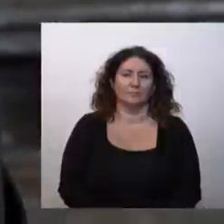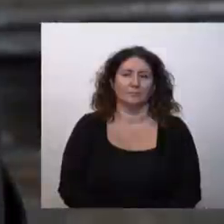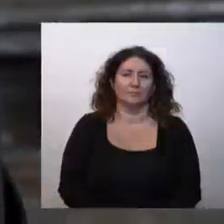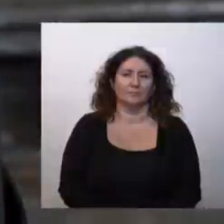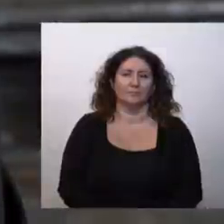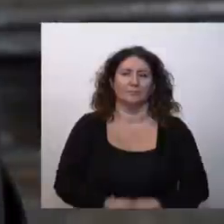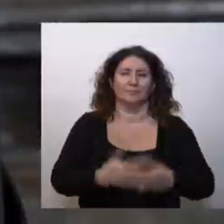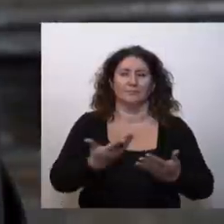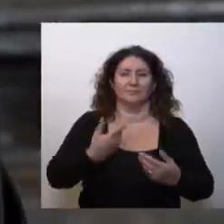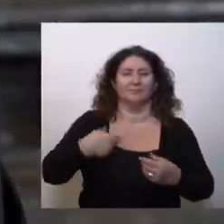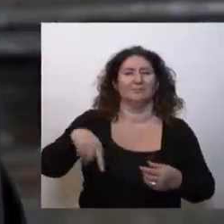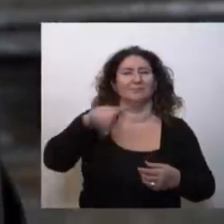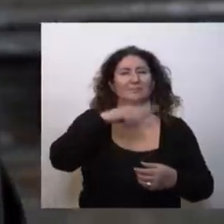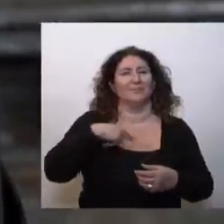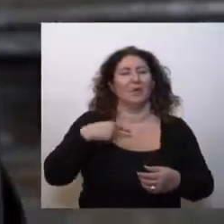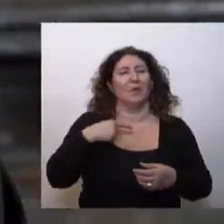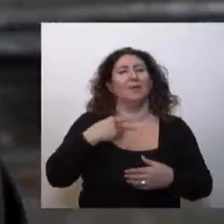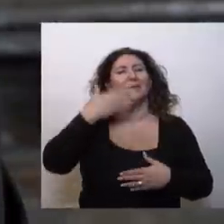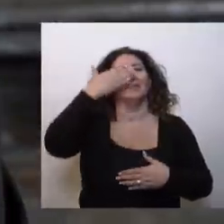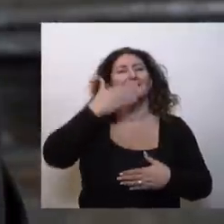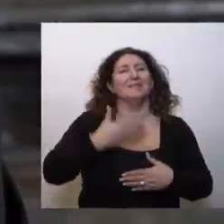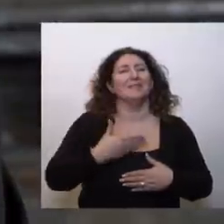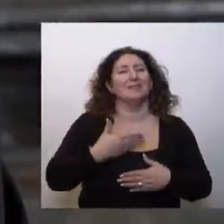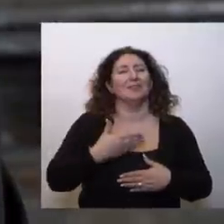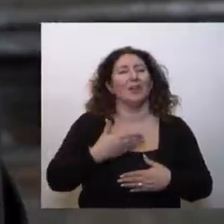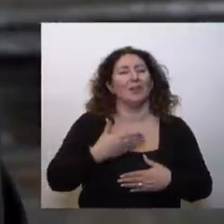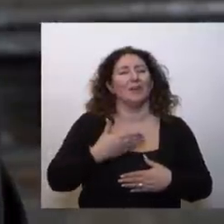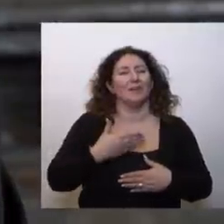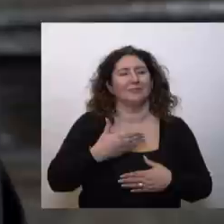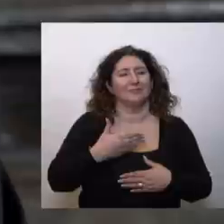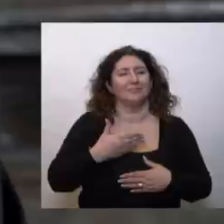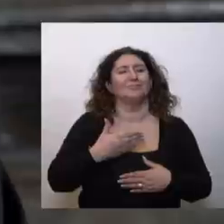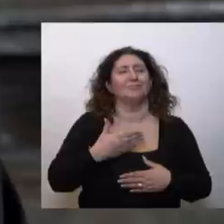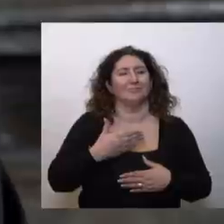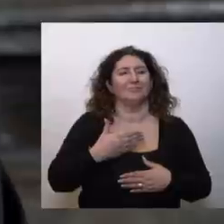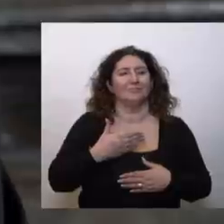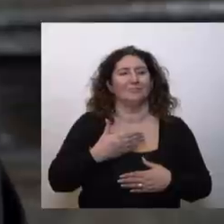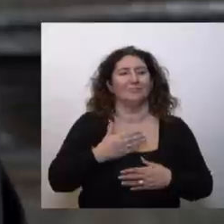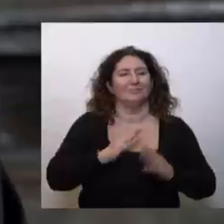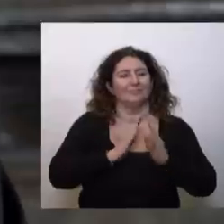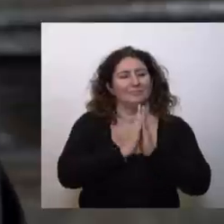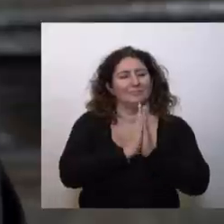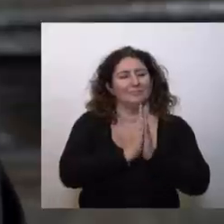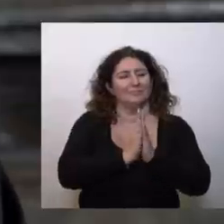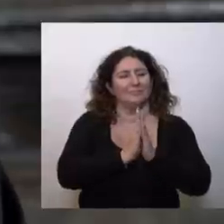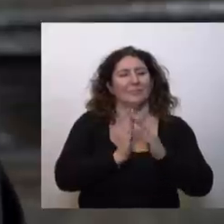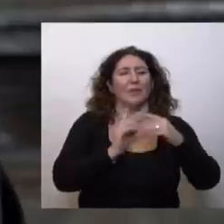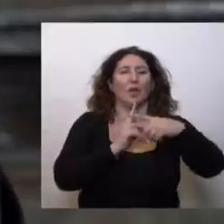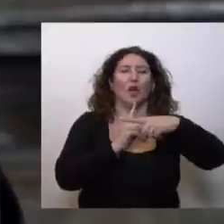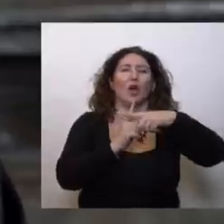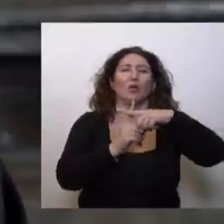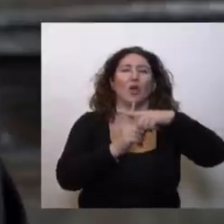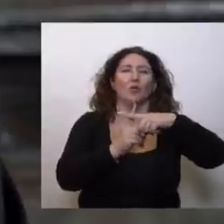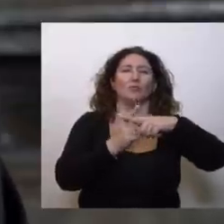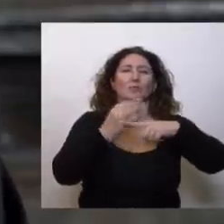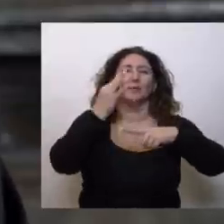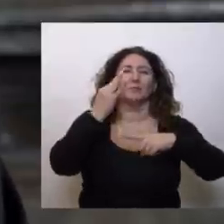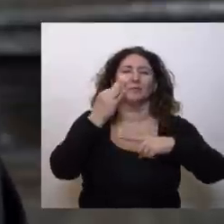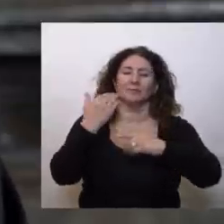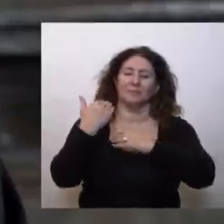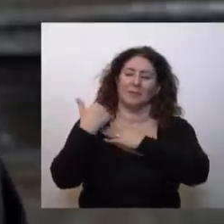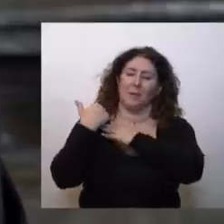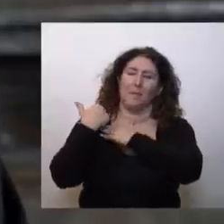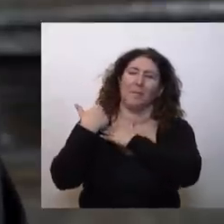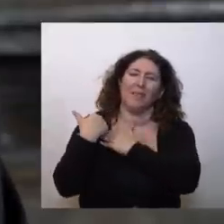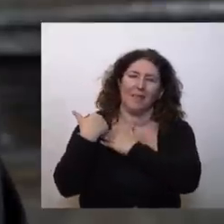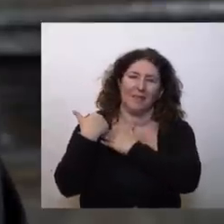Contempliamo la sindone, il segno della croce, che richiama il portare i pesi gli uni degli altri, come dice San Paolo. Ci